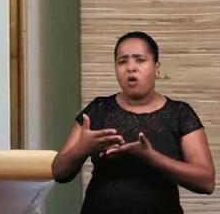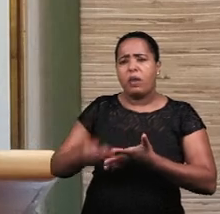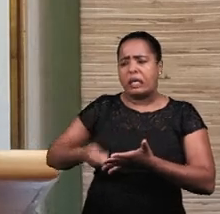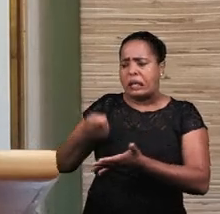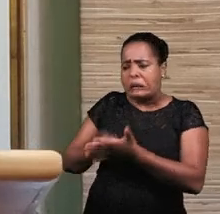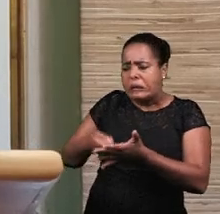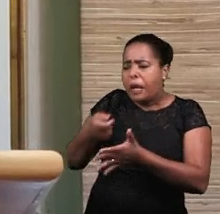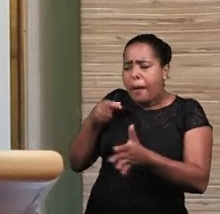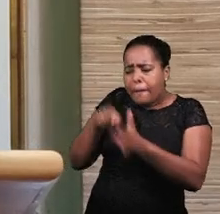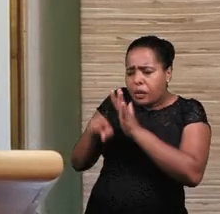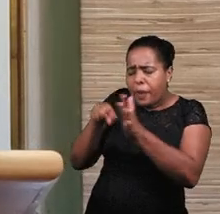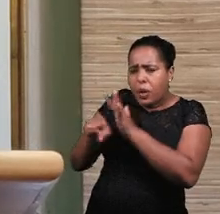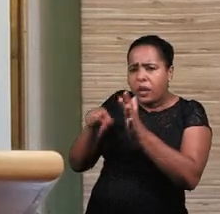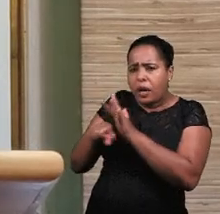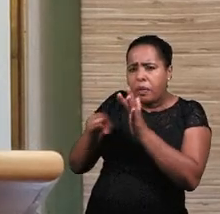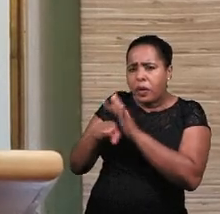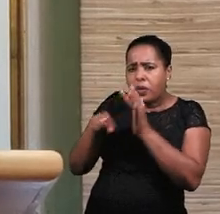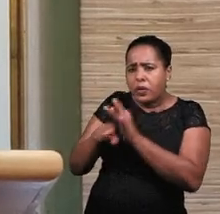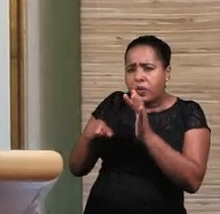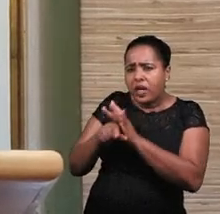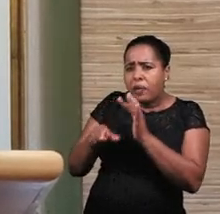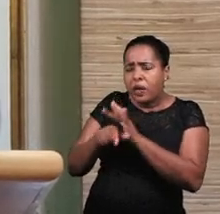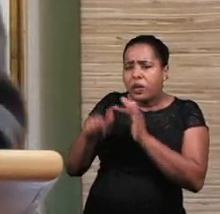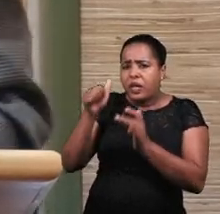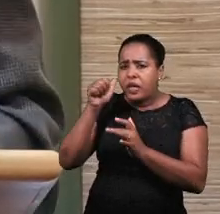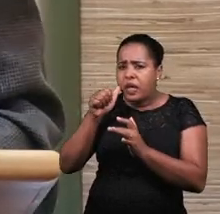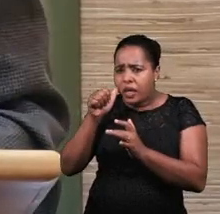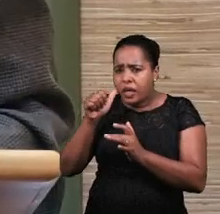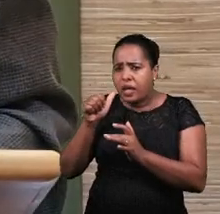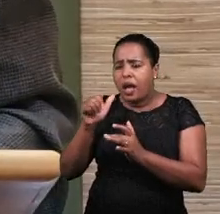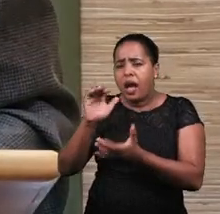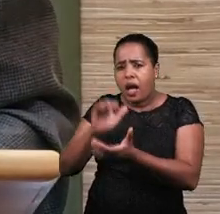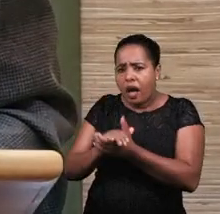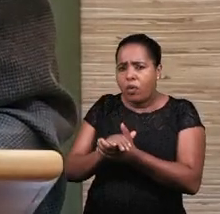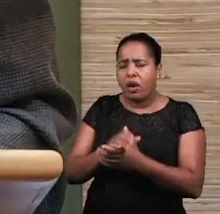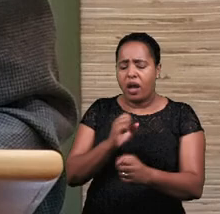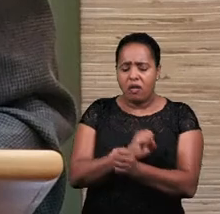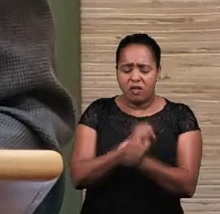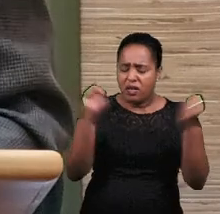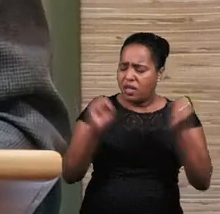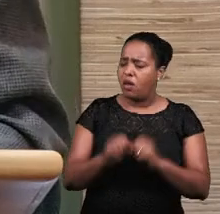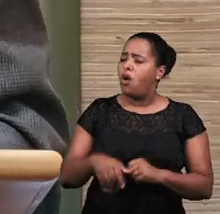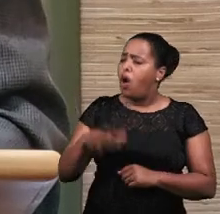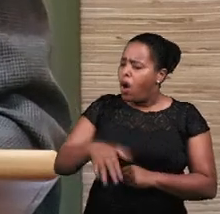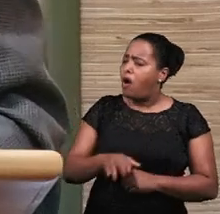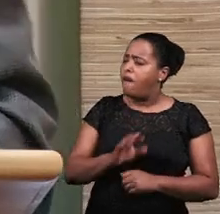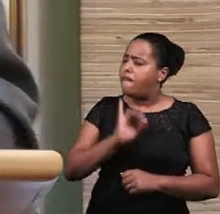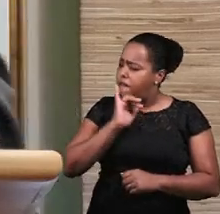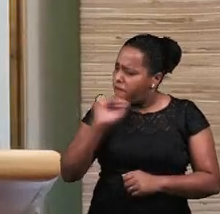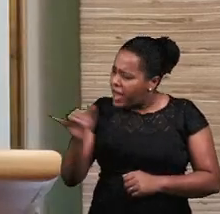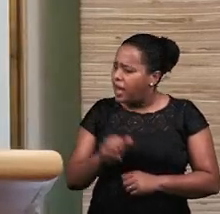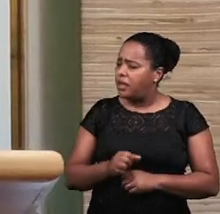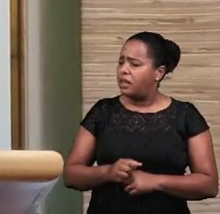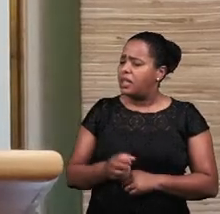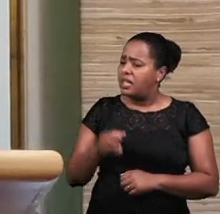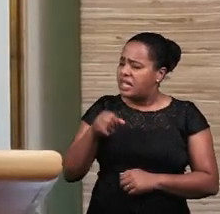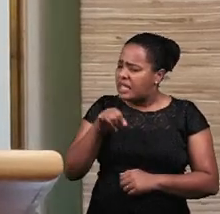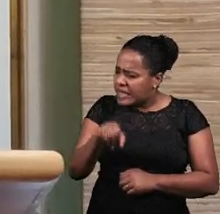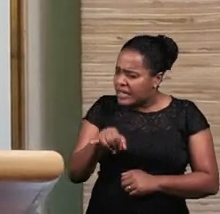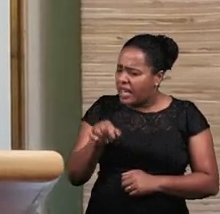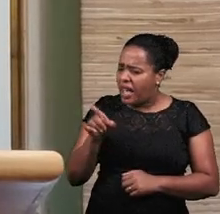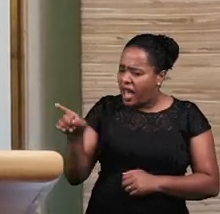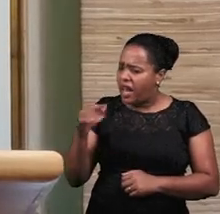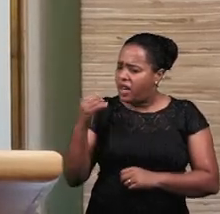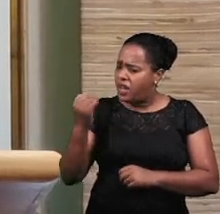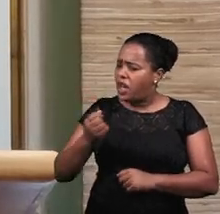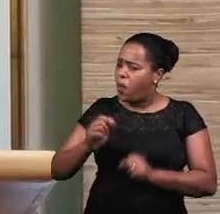à molester la femme de Samson et persuader votre mari. Dis-lui, s'il ne raconte